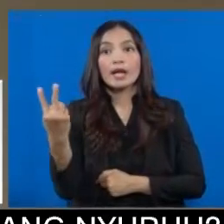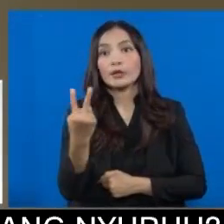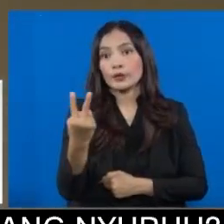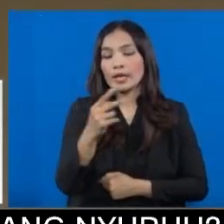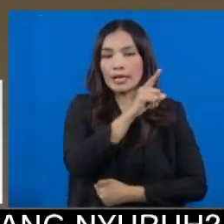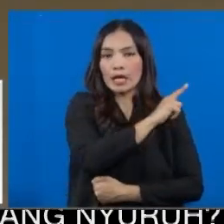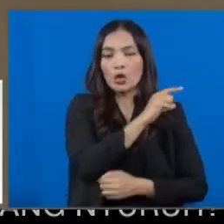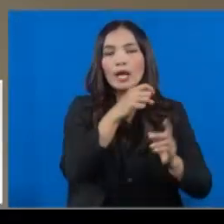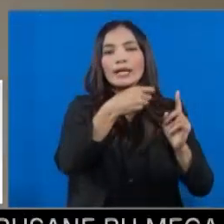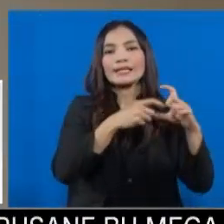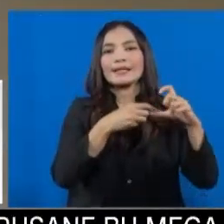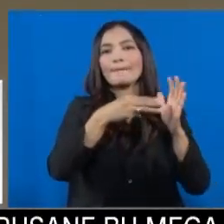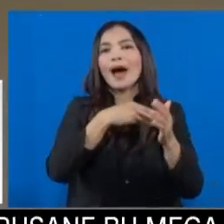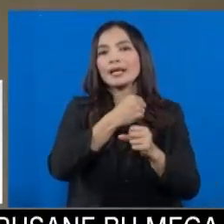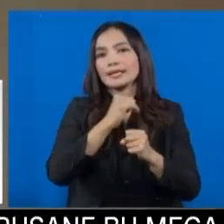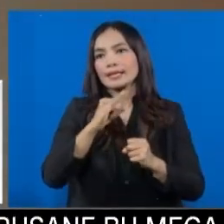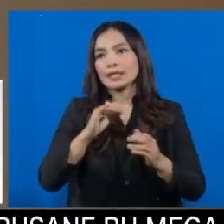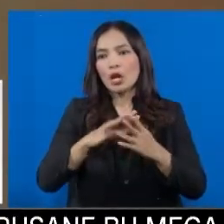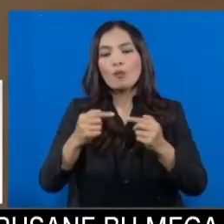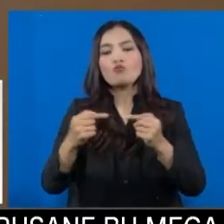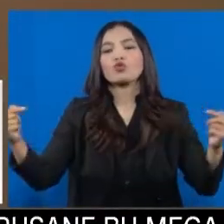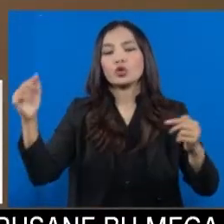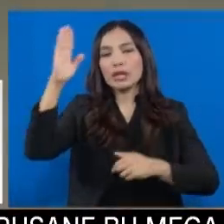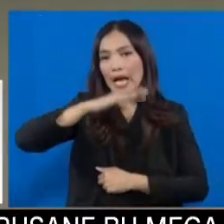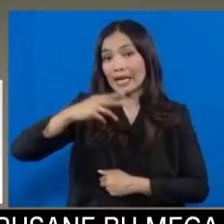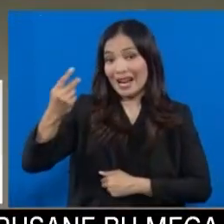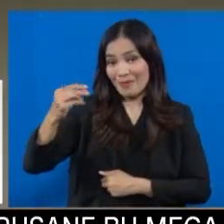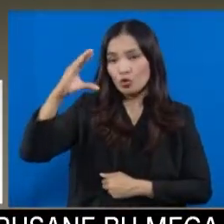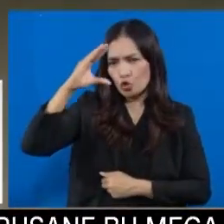Kelurahan Semanggi ini putus dan hanyut terseret arus pada Rabu sore.